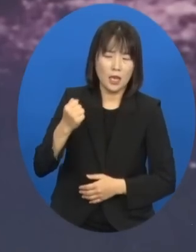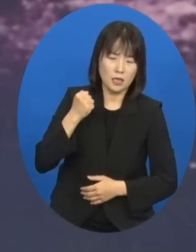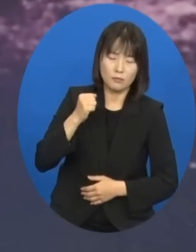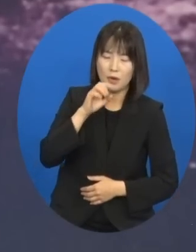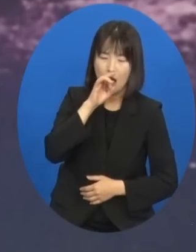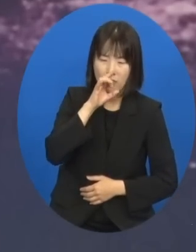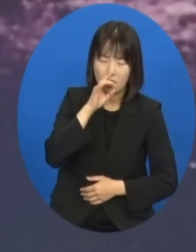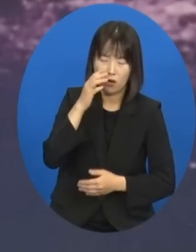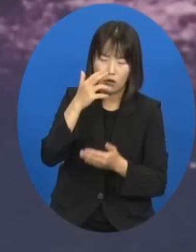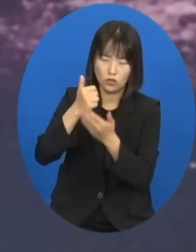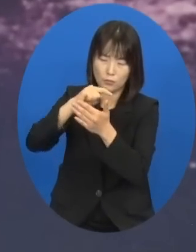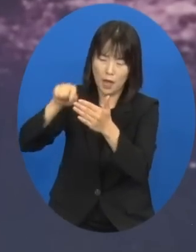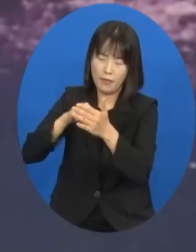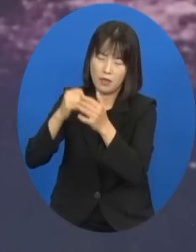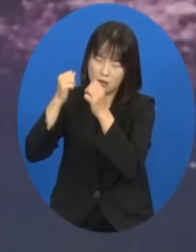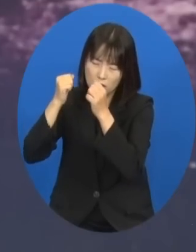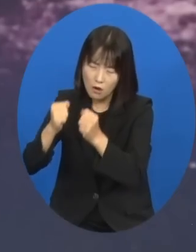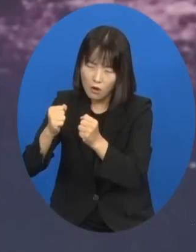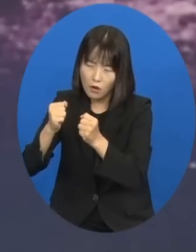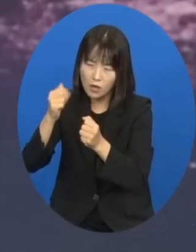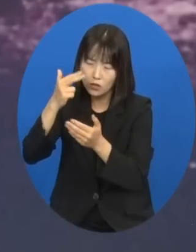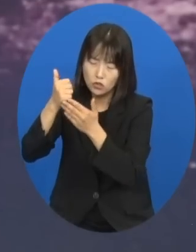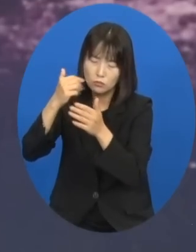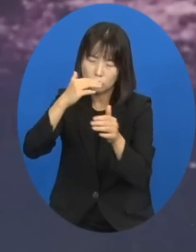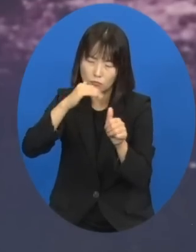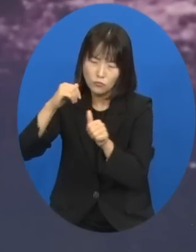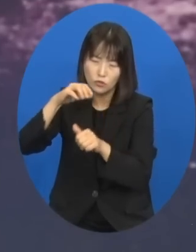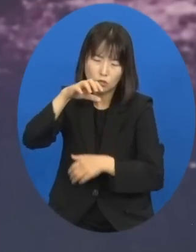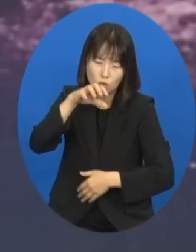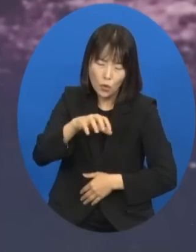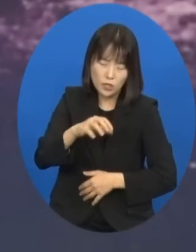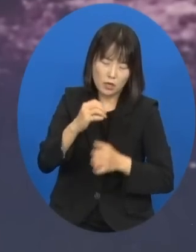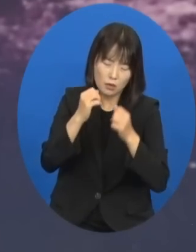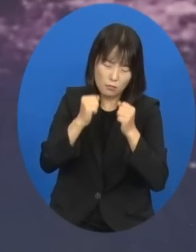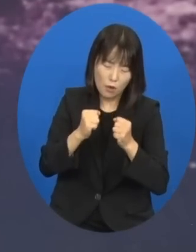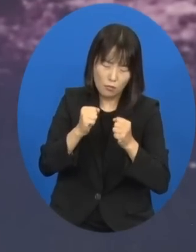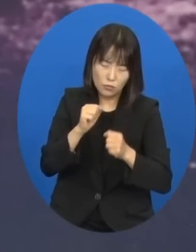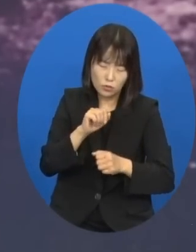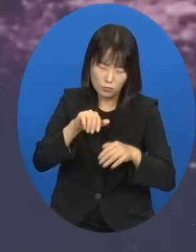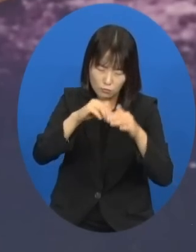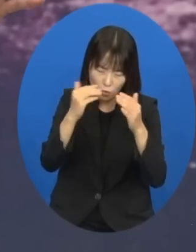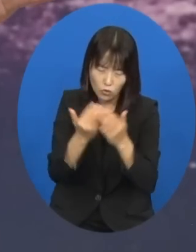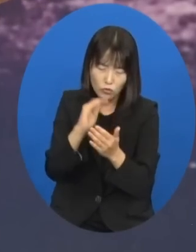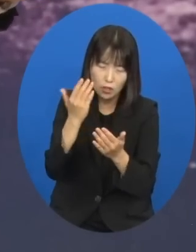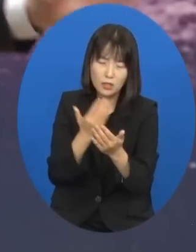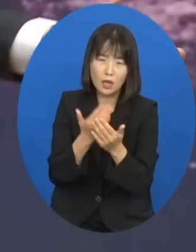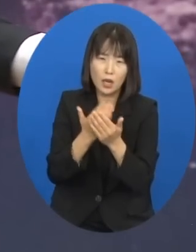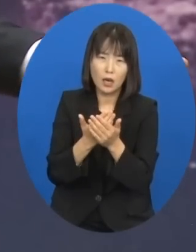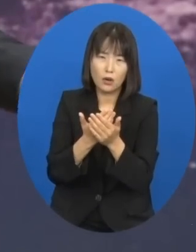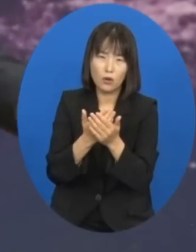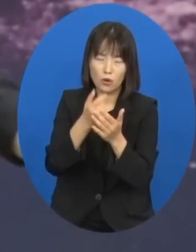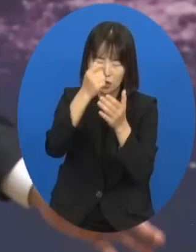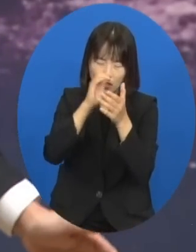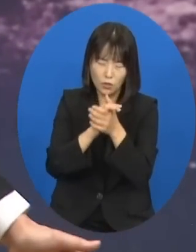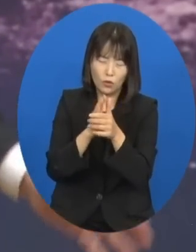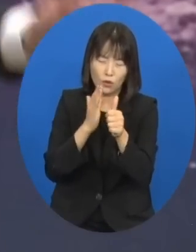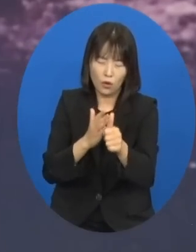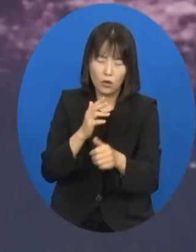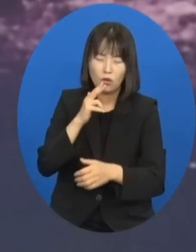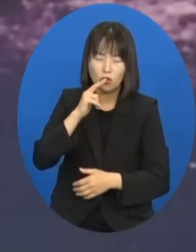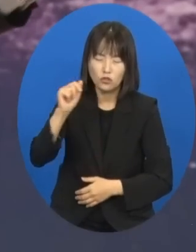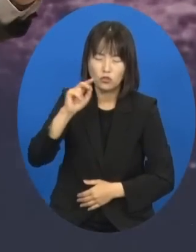거하여 하나님 부르신 곳을 아버지 머물며 나아가는 우리 모두가 되게 해달라고 우리 주의 한 마음 외치고 간절하게